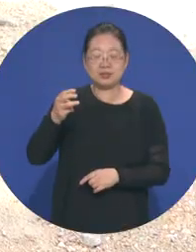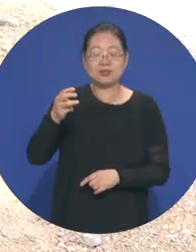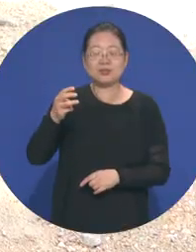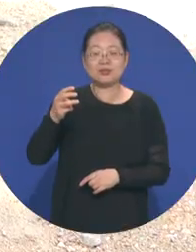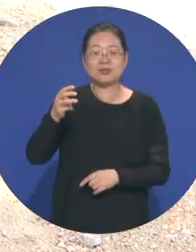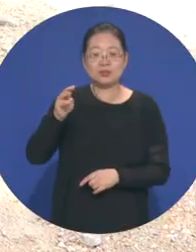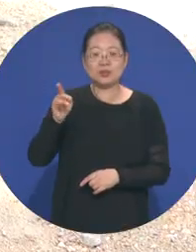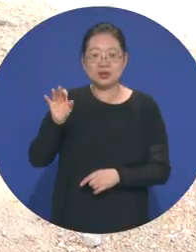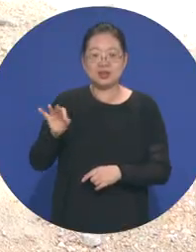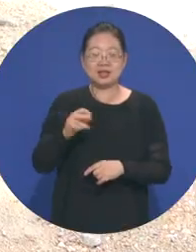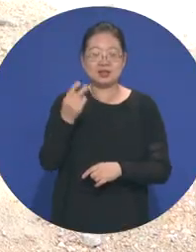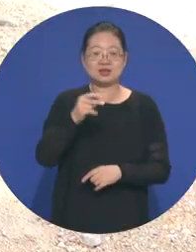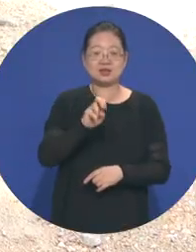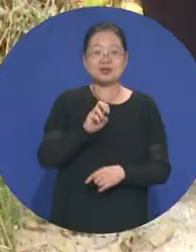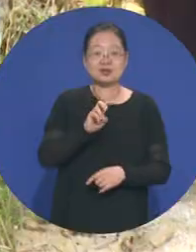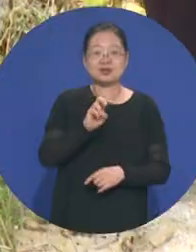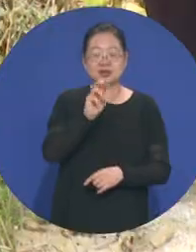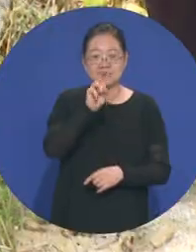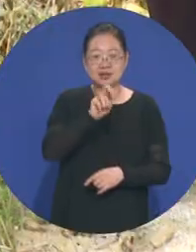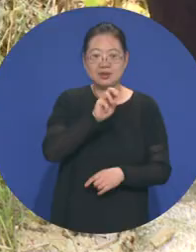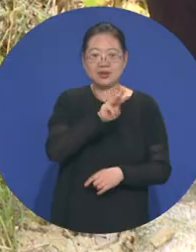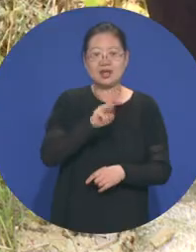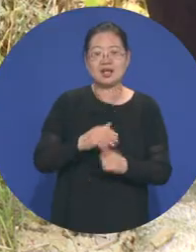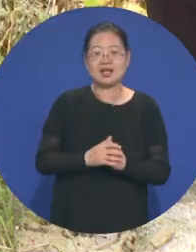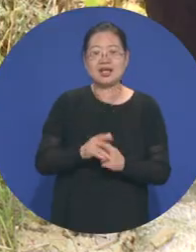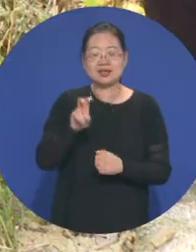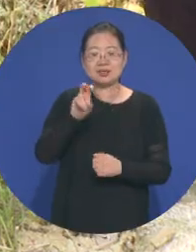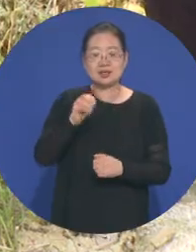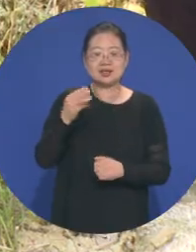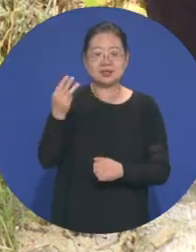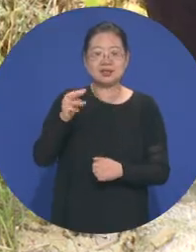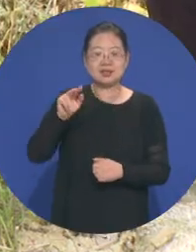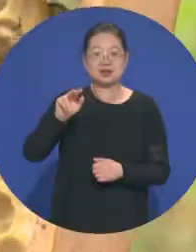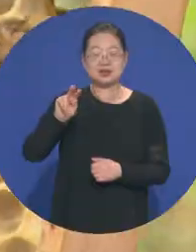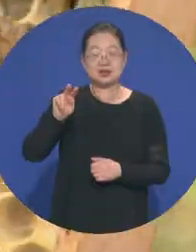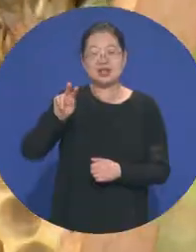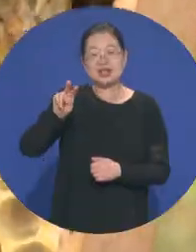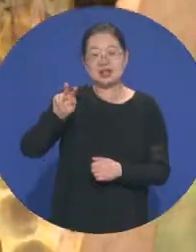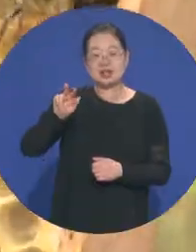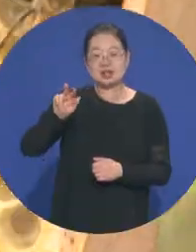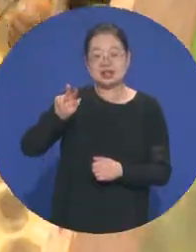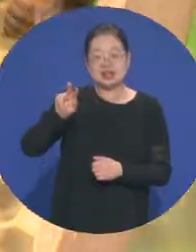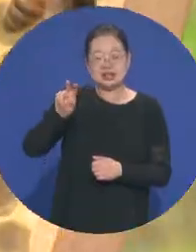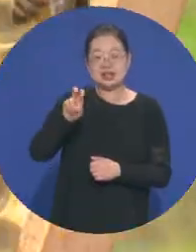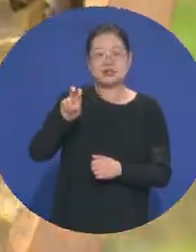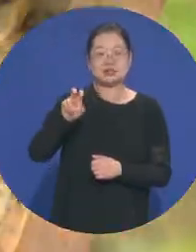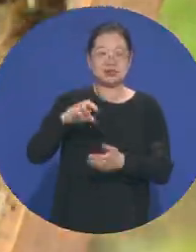3,043봉군에서 2023년에는 20만 8,702봉군으로 지속적으로